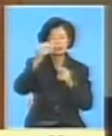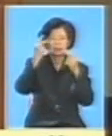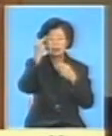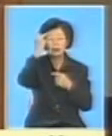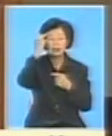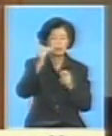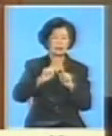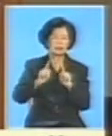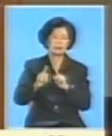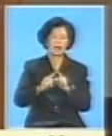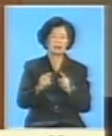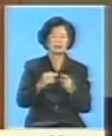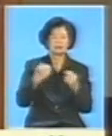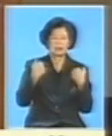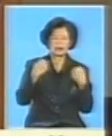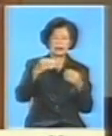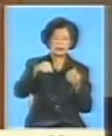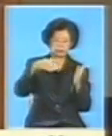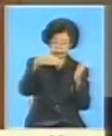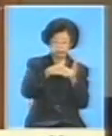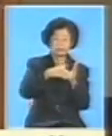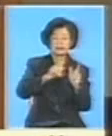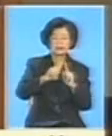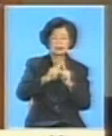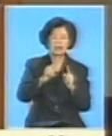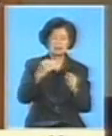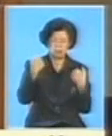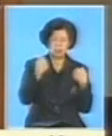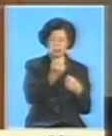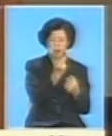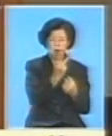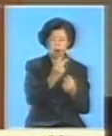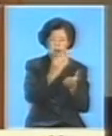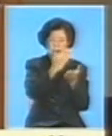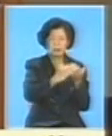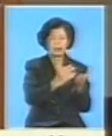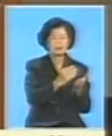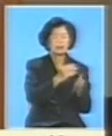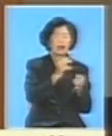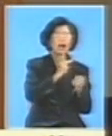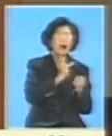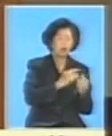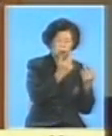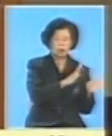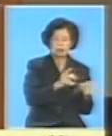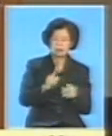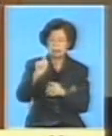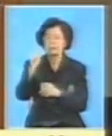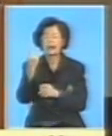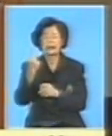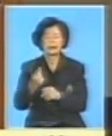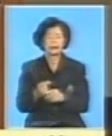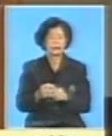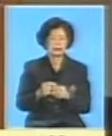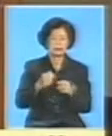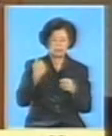องหลวงเขาจริงๆมันมี2ส่วนส่วนนึงคือเมืองหลวงเก่าก็โอเคก็อยู่แบบเดิมไปเมืองหลวงใหม่ข้ามแม่น้ำพันมาเขาก็ตี